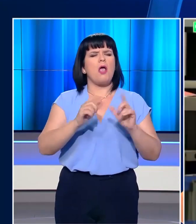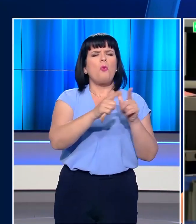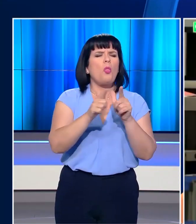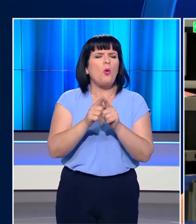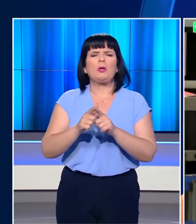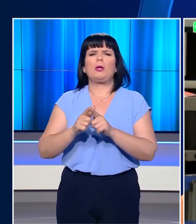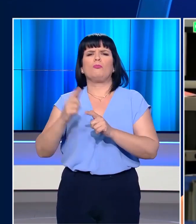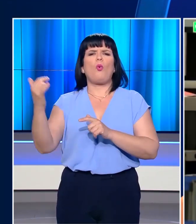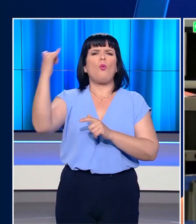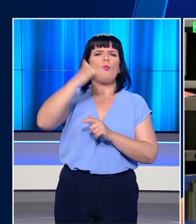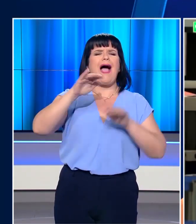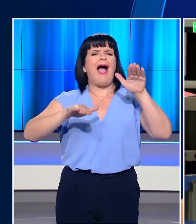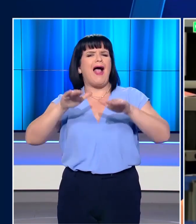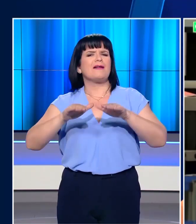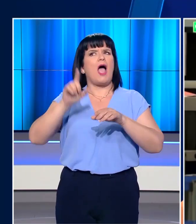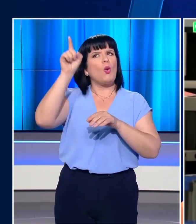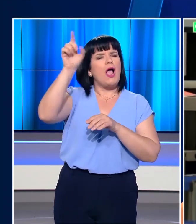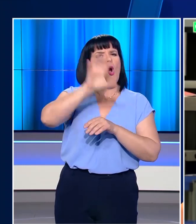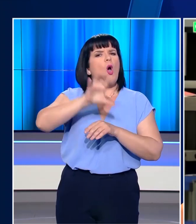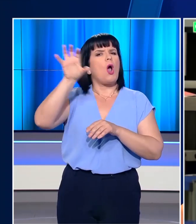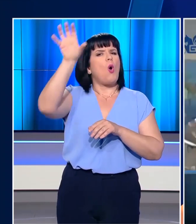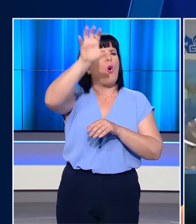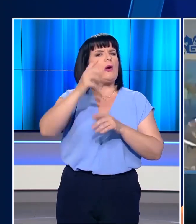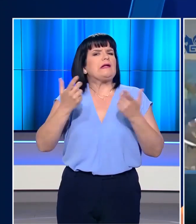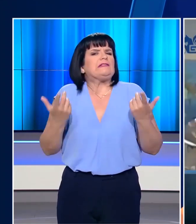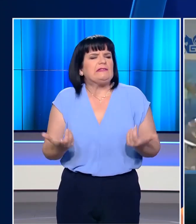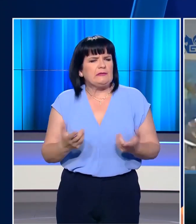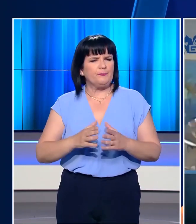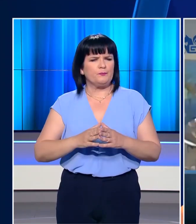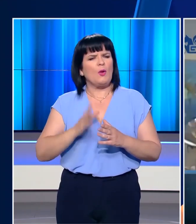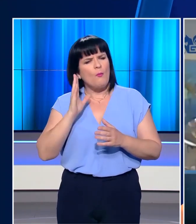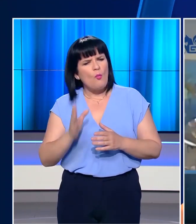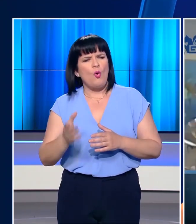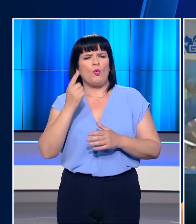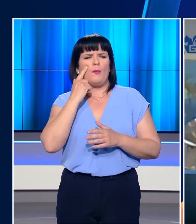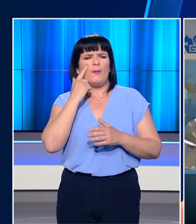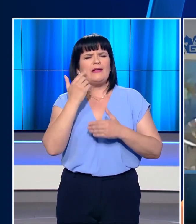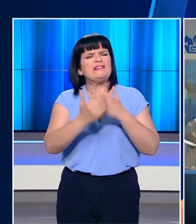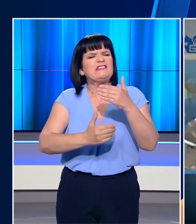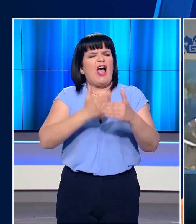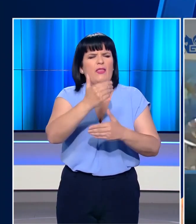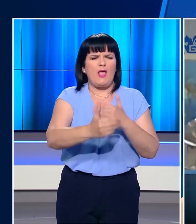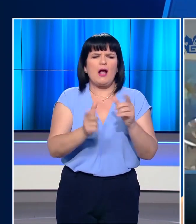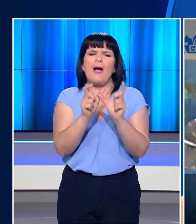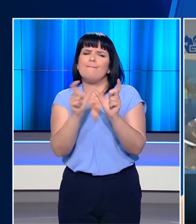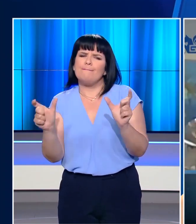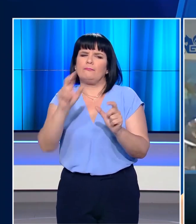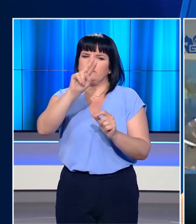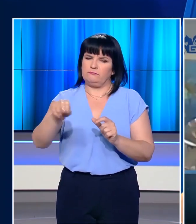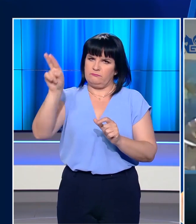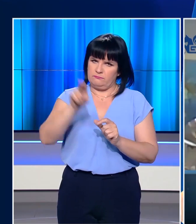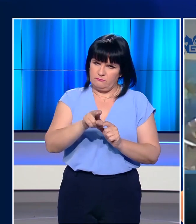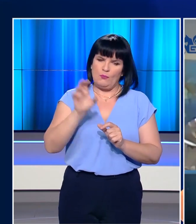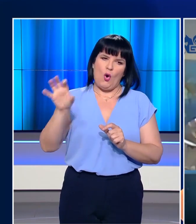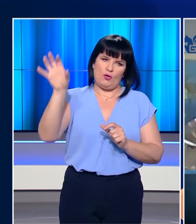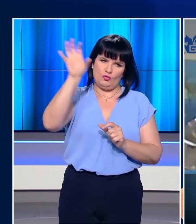την άφιξη, ανάλογα με το επιδημιολογικό φορτίο κάθε χώρα. We can gradually open up and lift the bands between